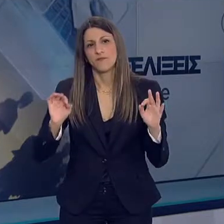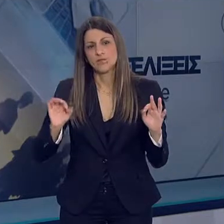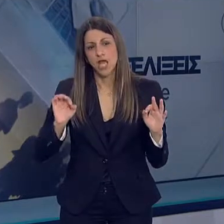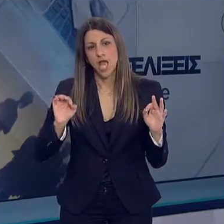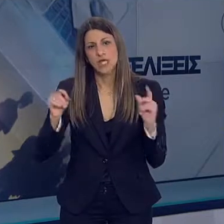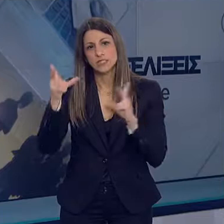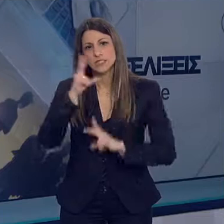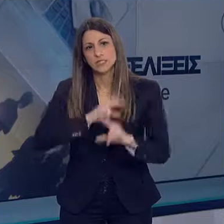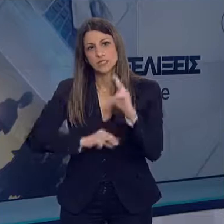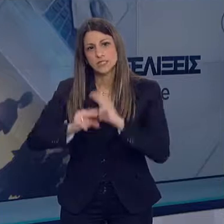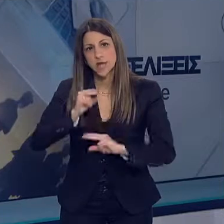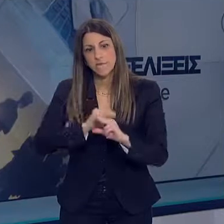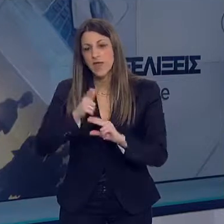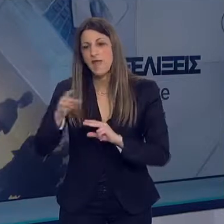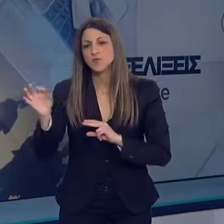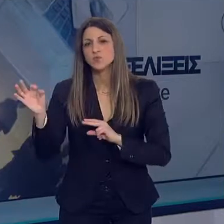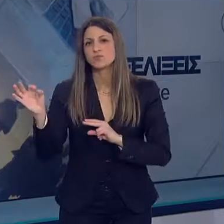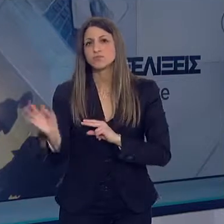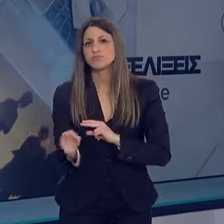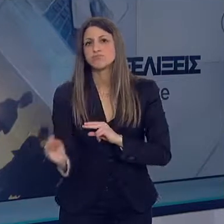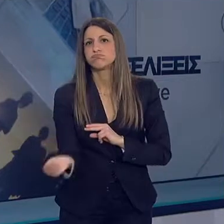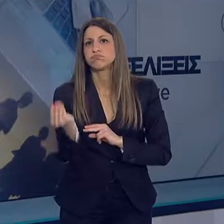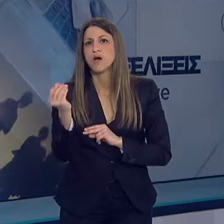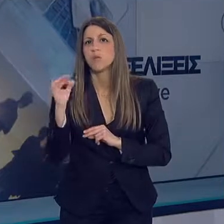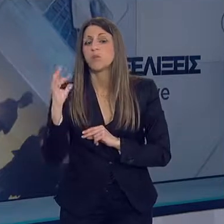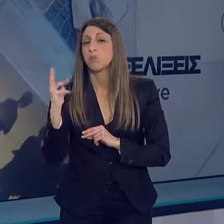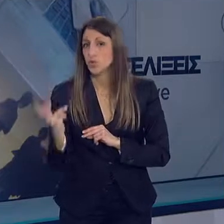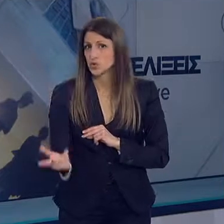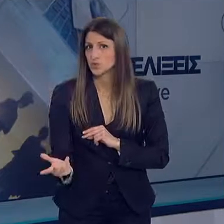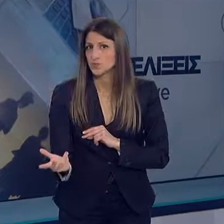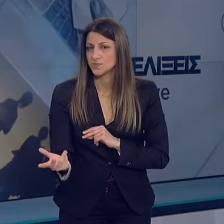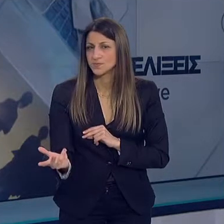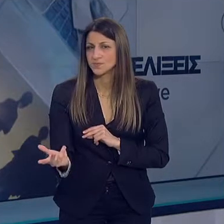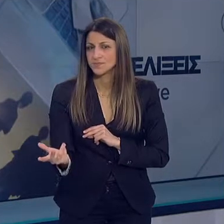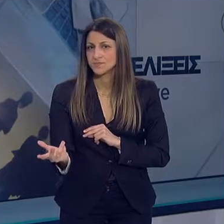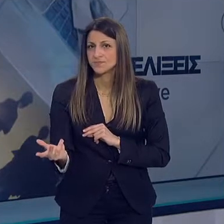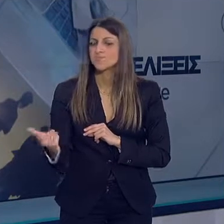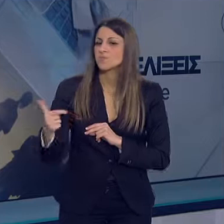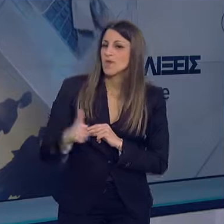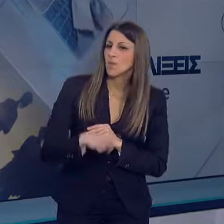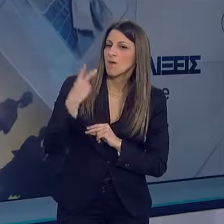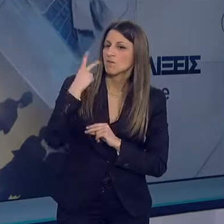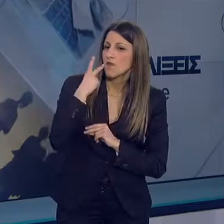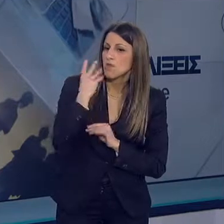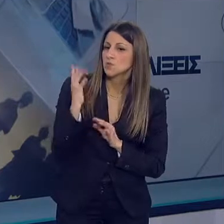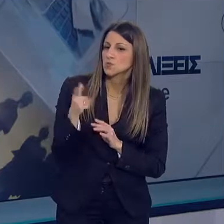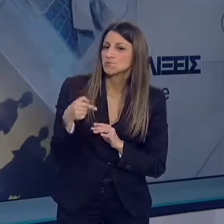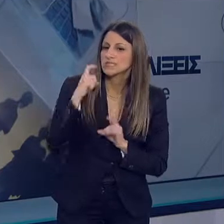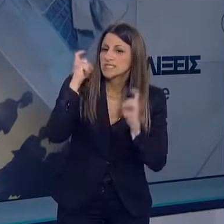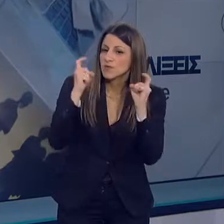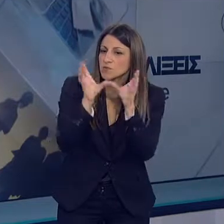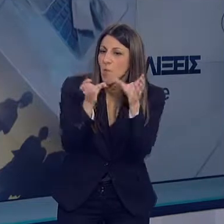μπορούν να έχει προέλθει η νόσος και αναλόγως προσπαθούμε να τα στεγανοποιήσουμε. Νομίζω